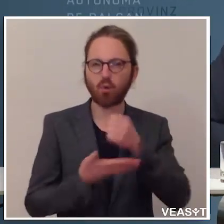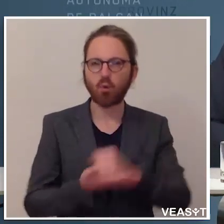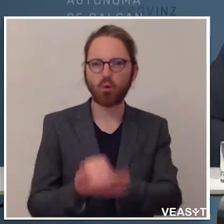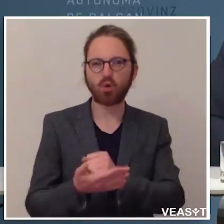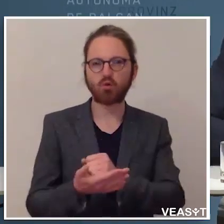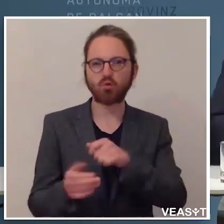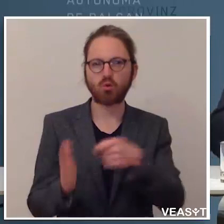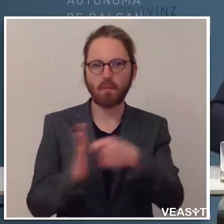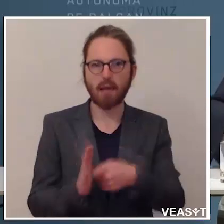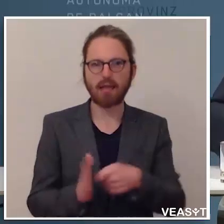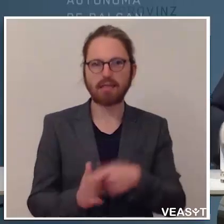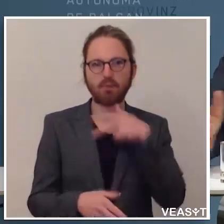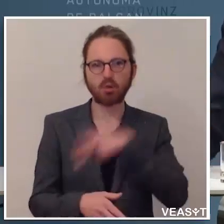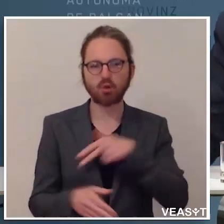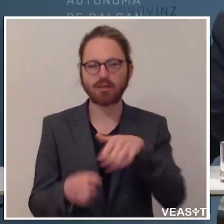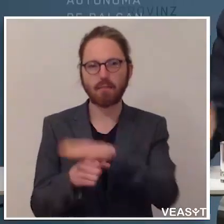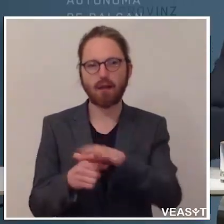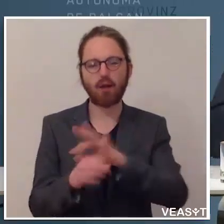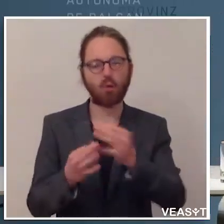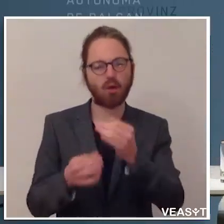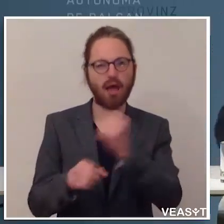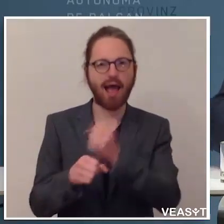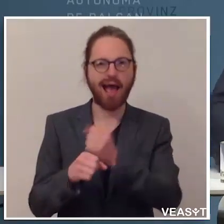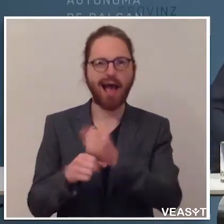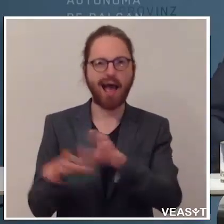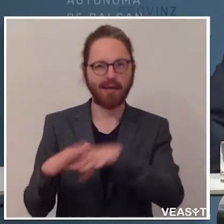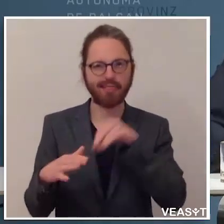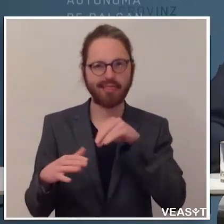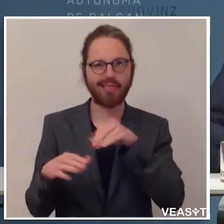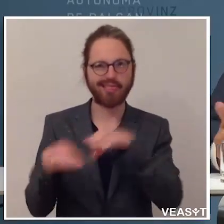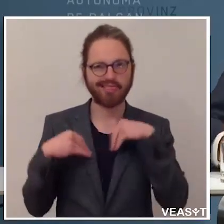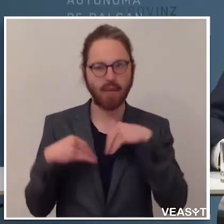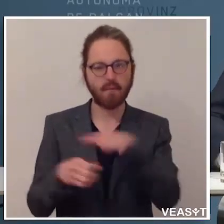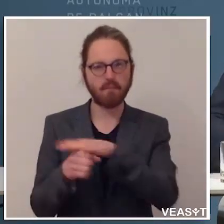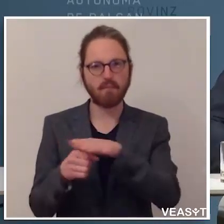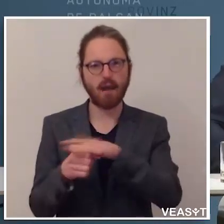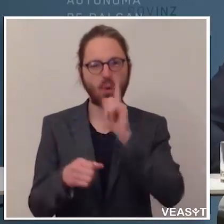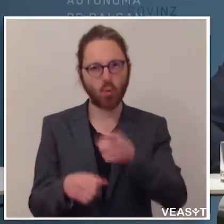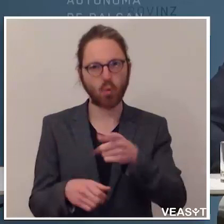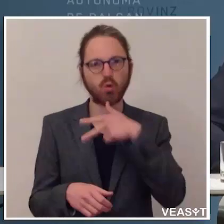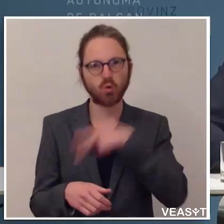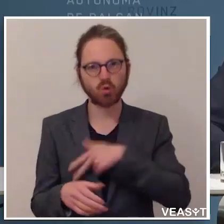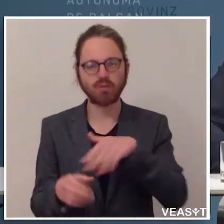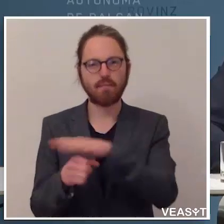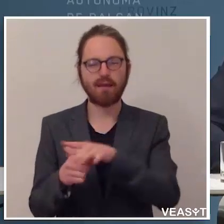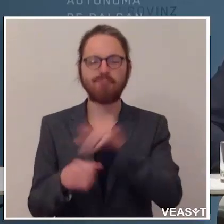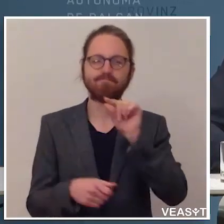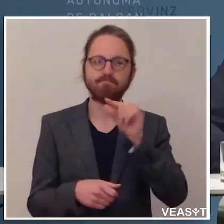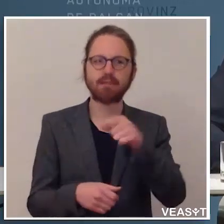Sozialbereich anbelangt oder im Arbeitnehmerbereich und im Sozialbereich, da haben wir zum einen die Schwierigkeit tatsächlich,